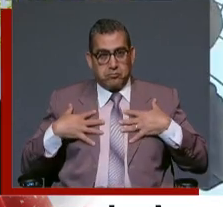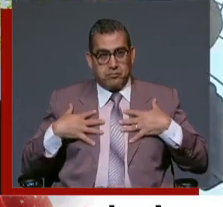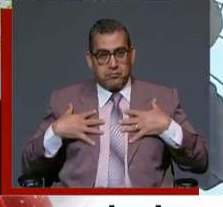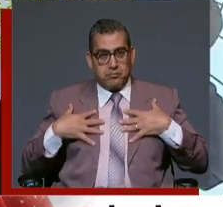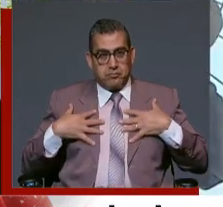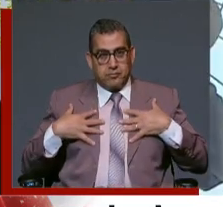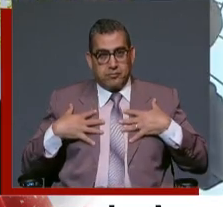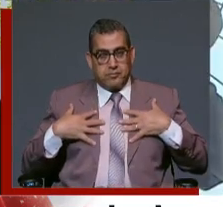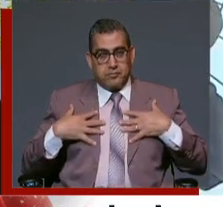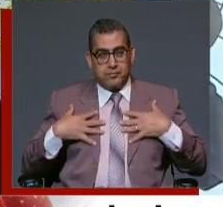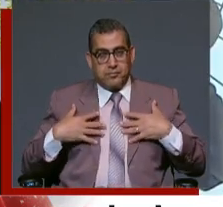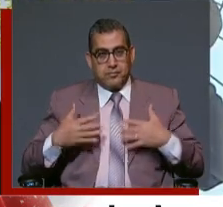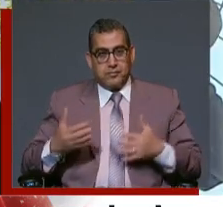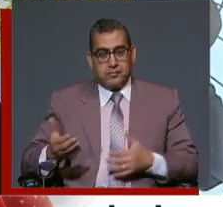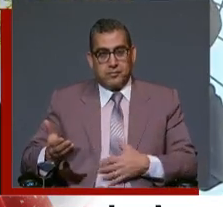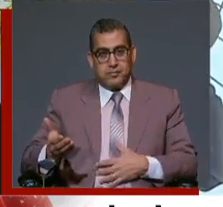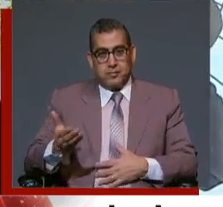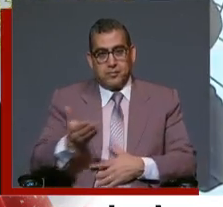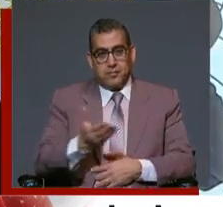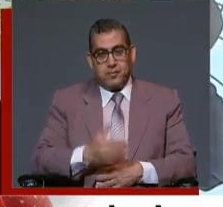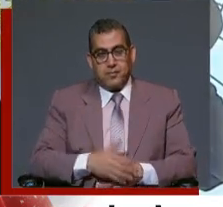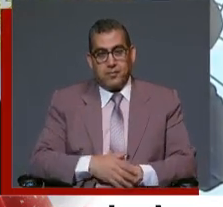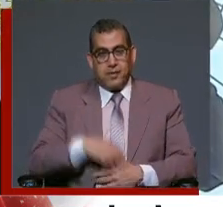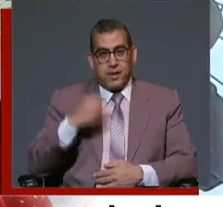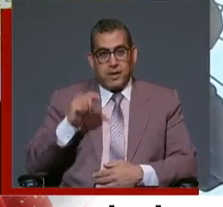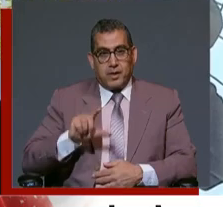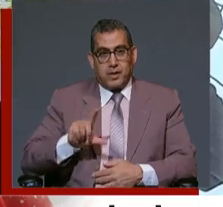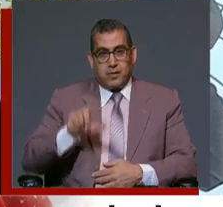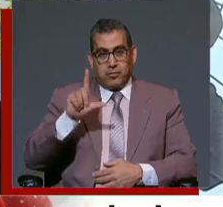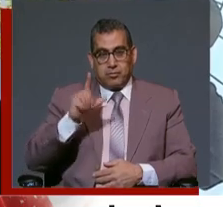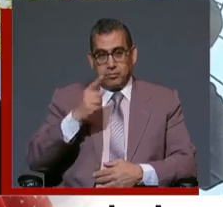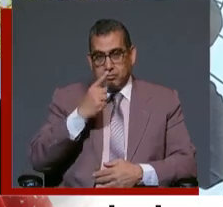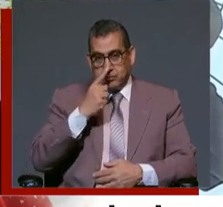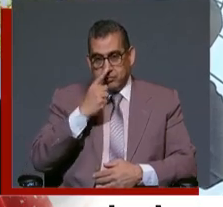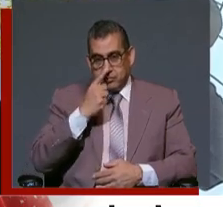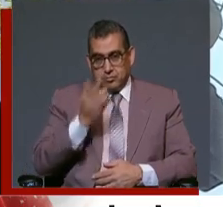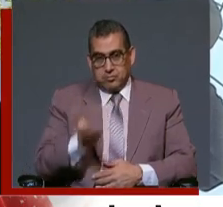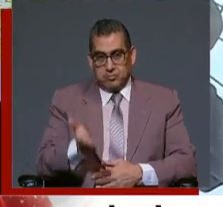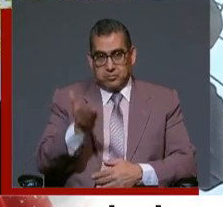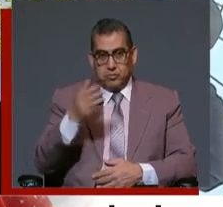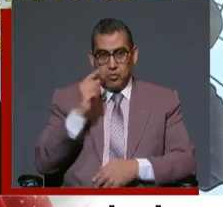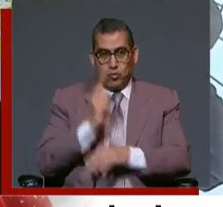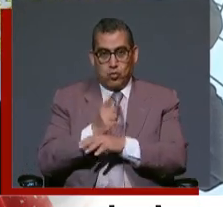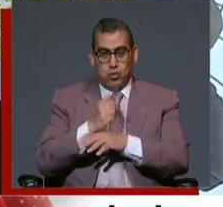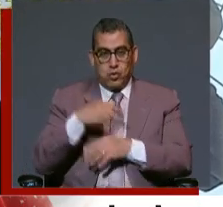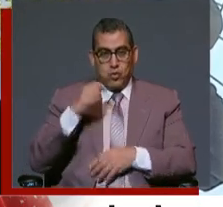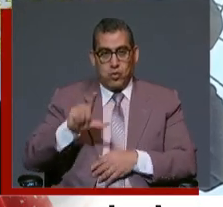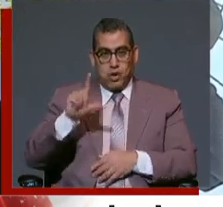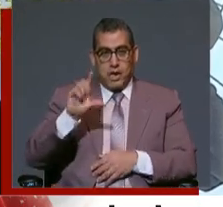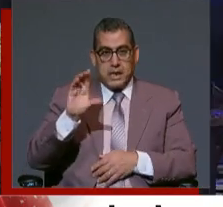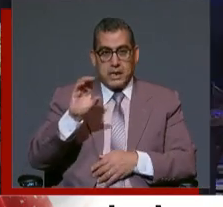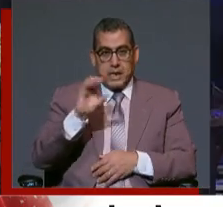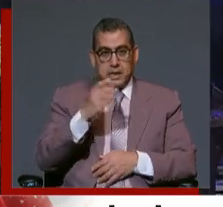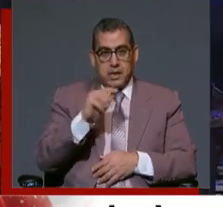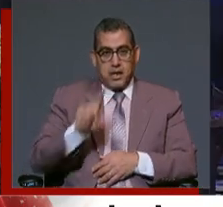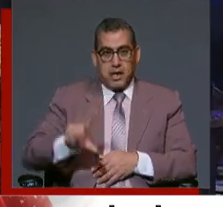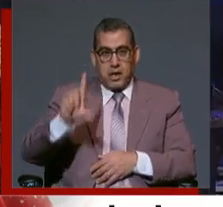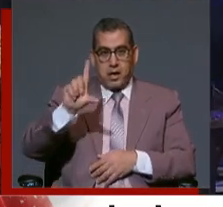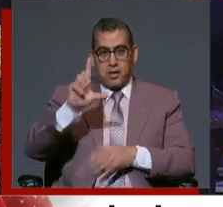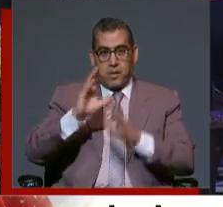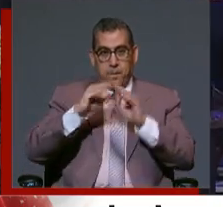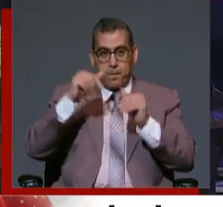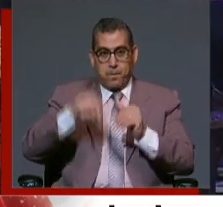Mr. Abdel El Sisi. صاحب الفخامة الأستاذ عبد الفتاح السيسي رئيس جمهورية